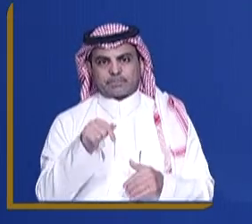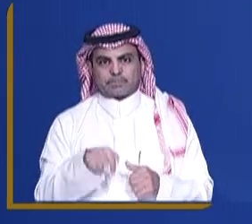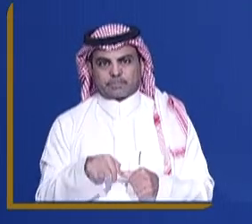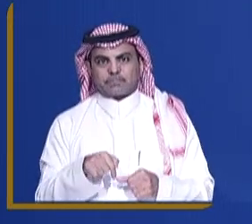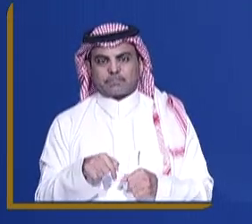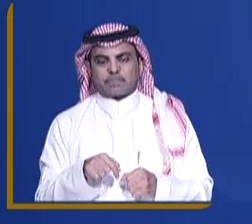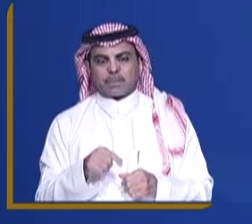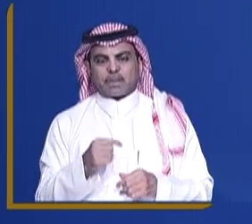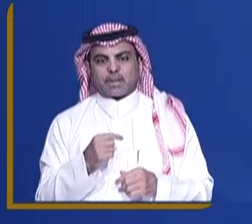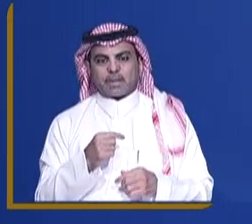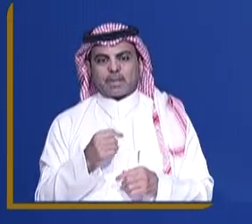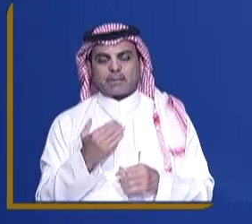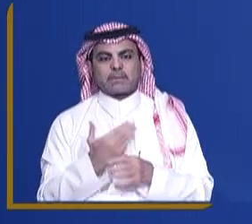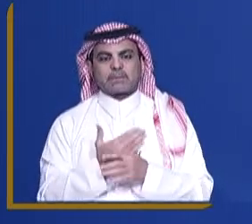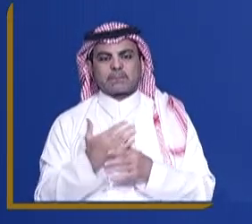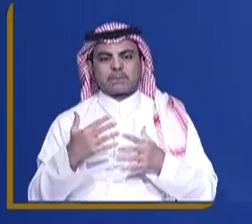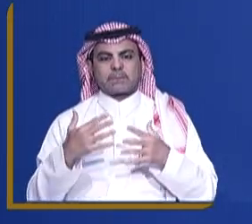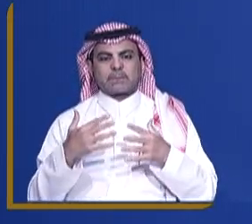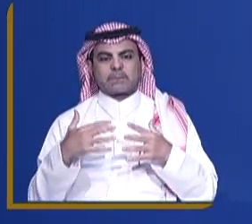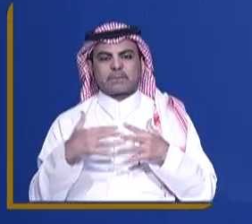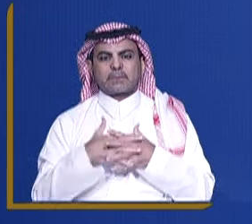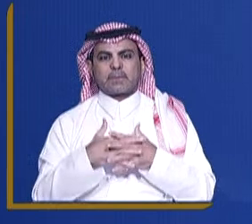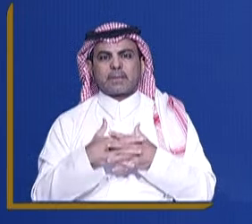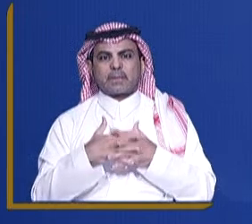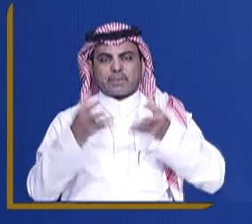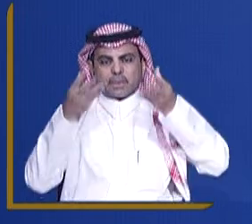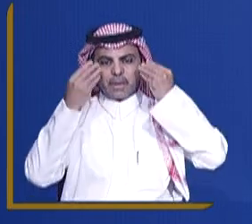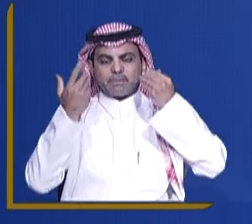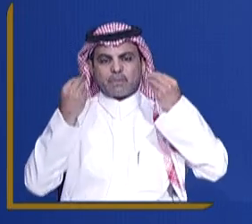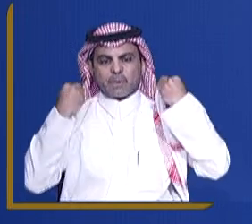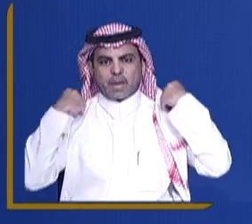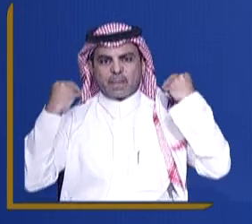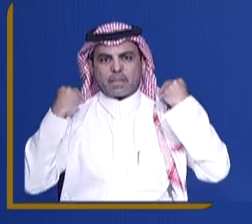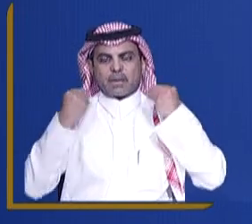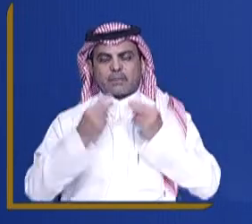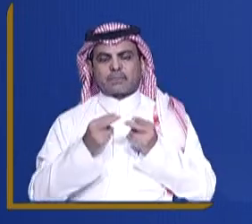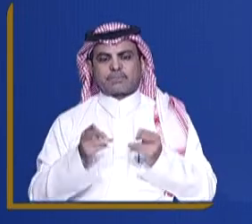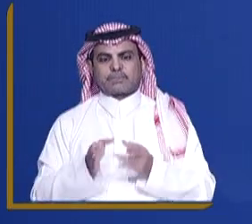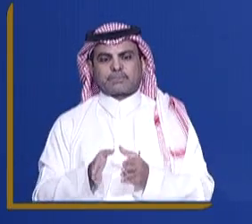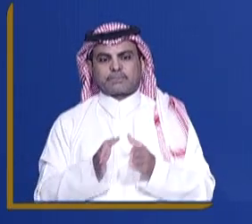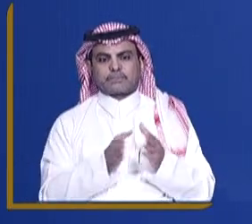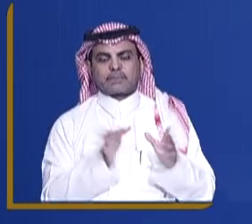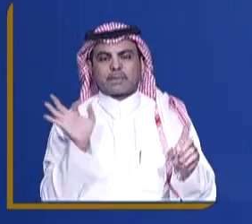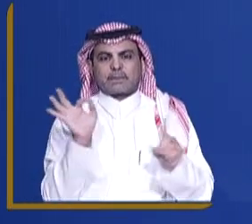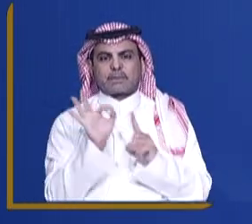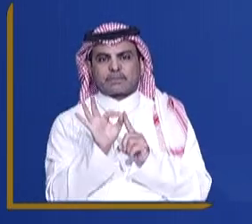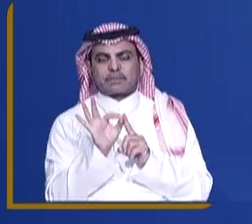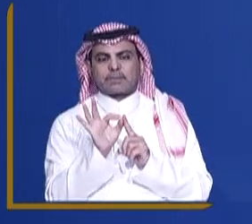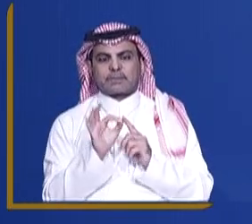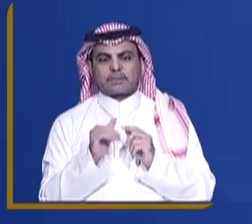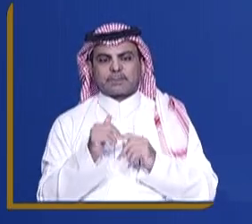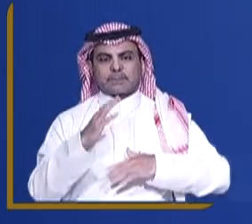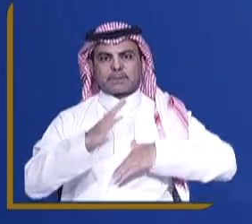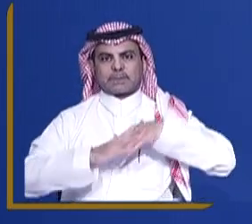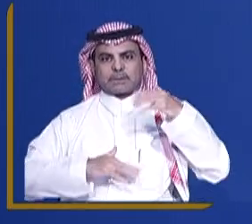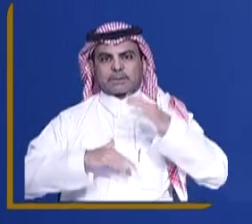كذلك تحدثنا عن شراكة استراتيجية مع الثقافة والرياضة وغيرها، للهدف منها تعزيز